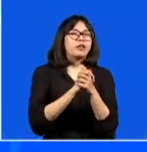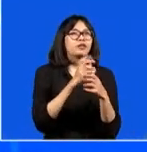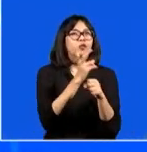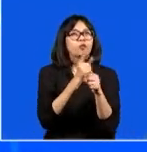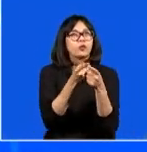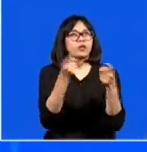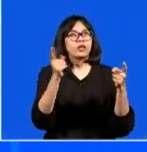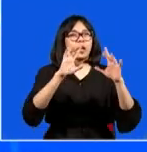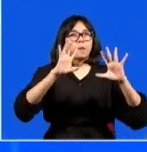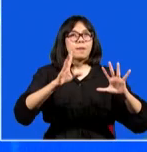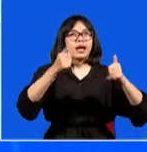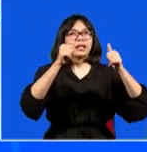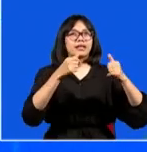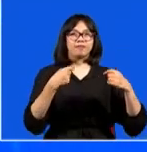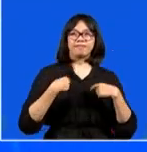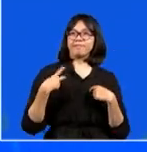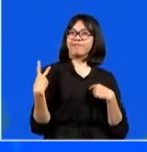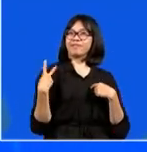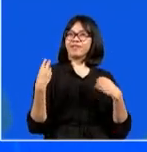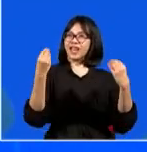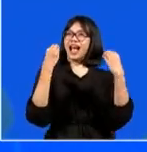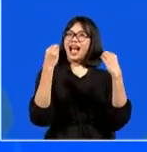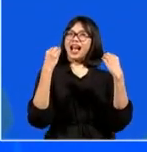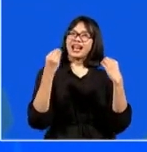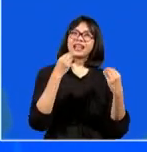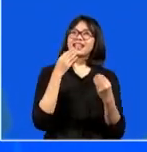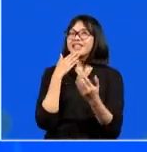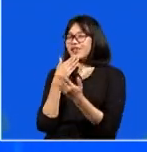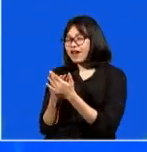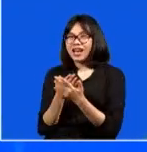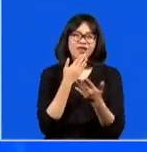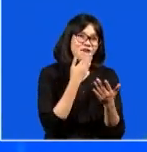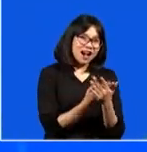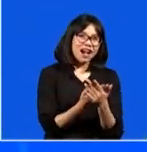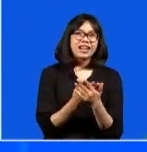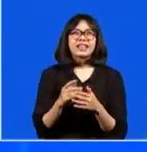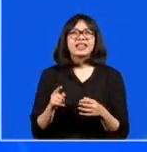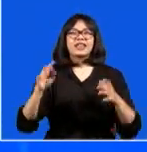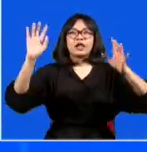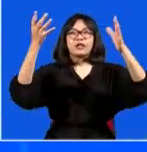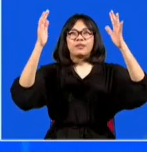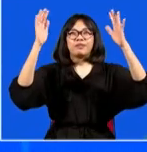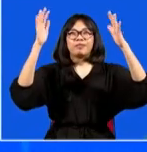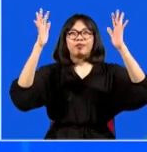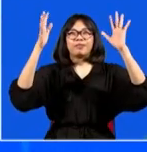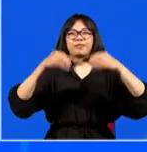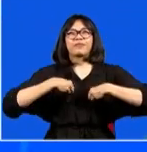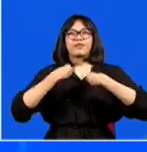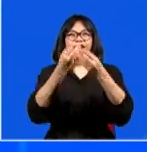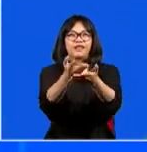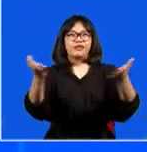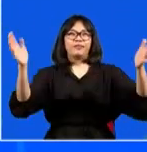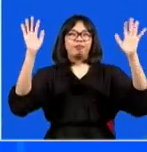berhasil membimbing kami berdua sampai dengan hari ini Terima kasih bapak ibu guru kita Berikan tepuk tangan buat anda semua hari